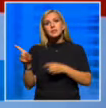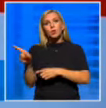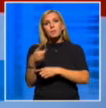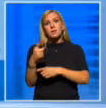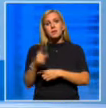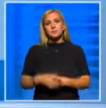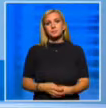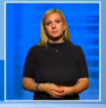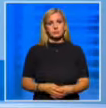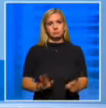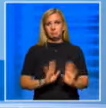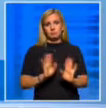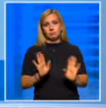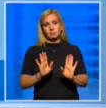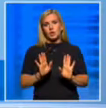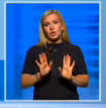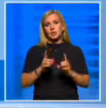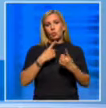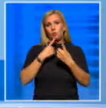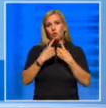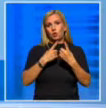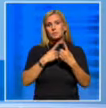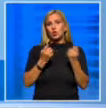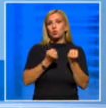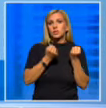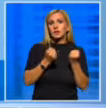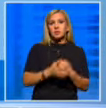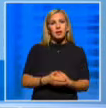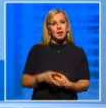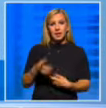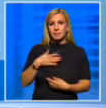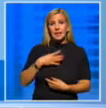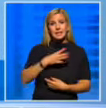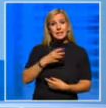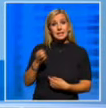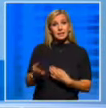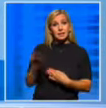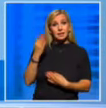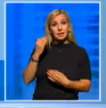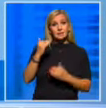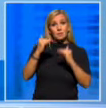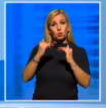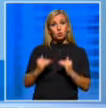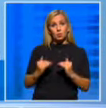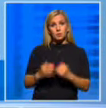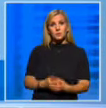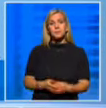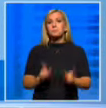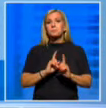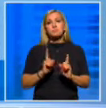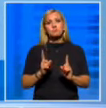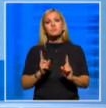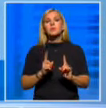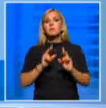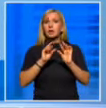случай не говорим за някакво оцеляване. Минус 300 000 гласа. Напротив, това, което казахме ясно е, че ние